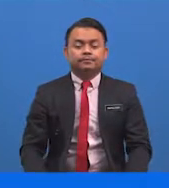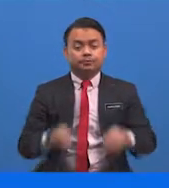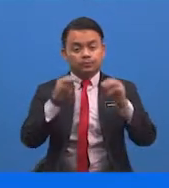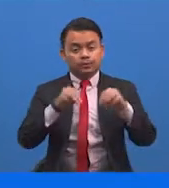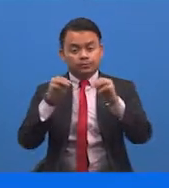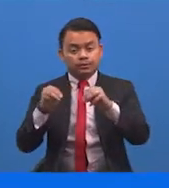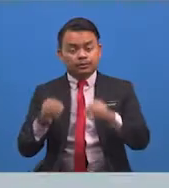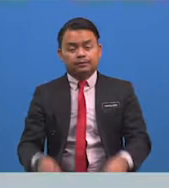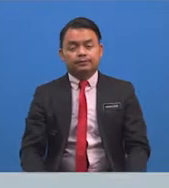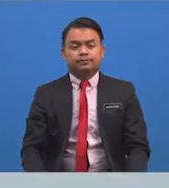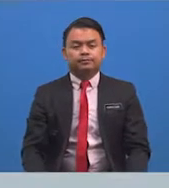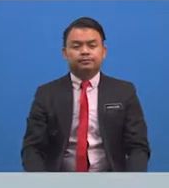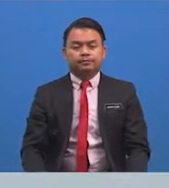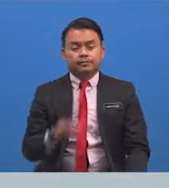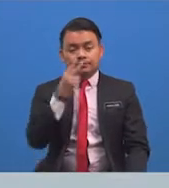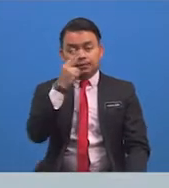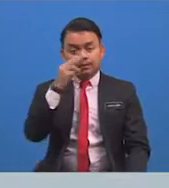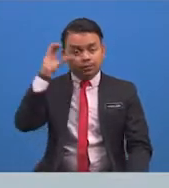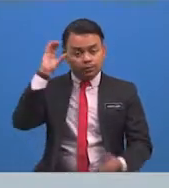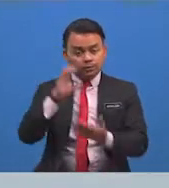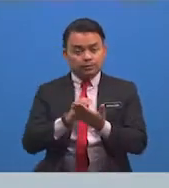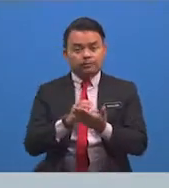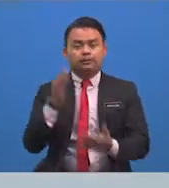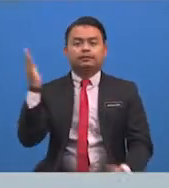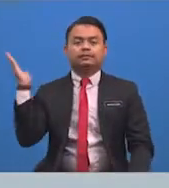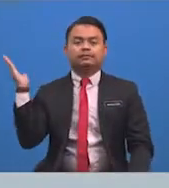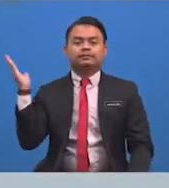Murid-murid, sila perhatikan imej tersebut.